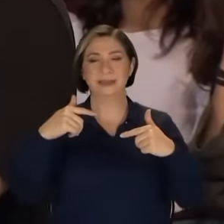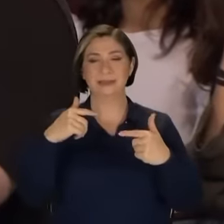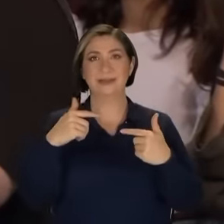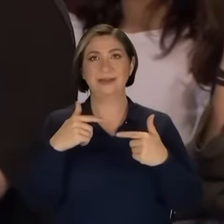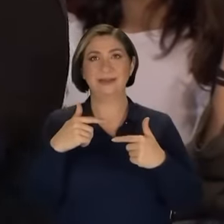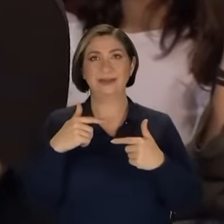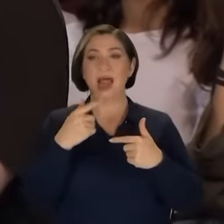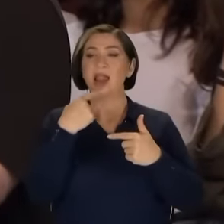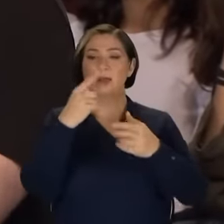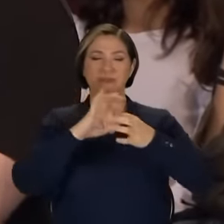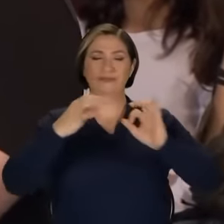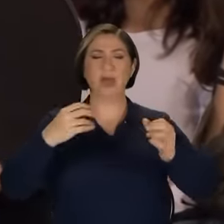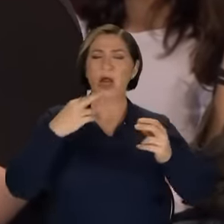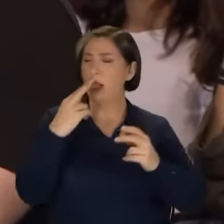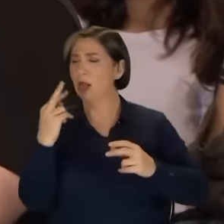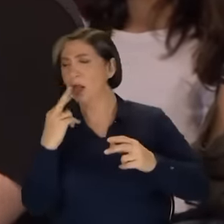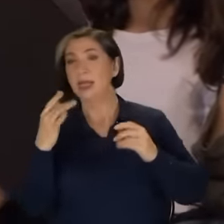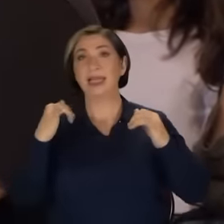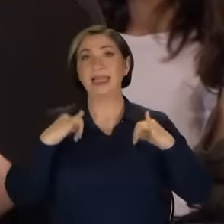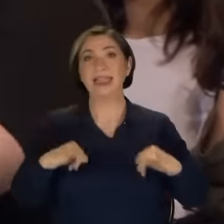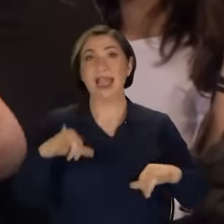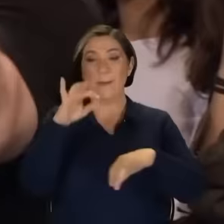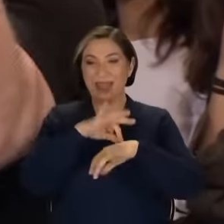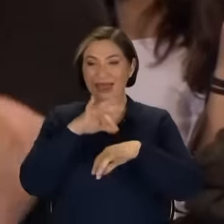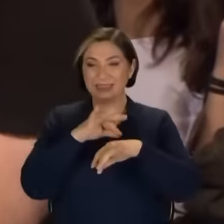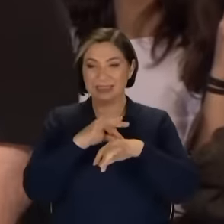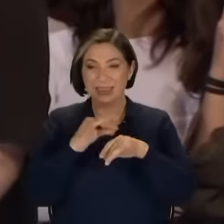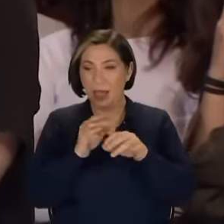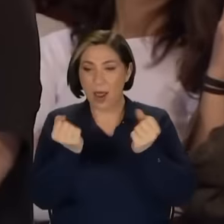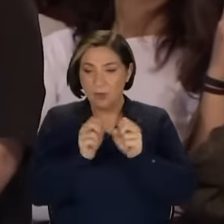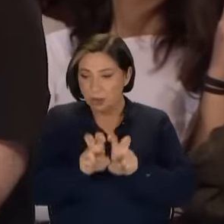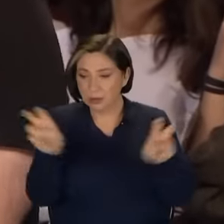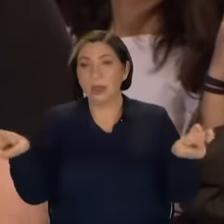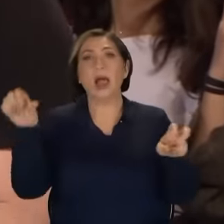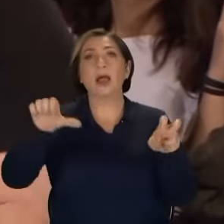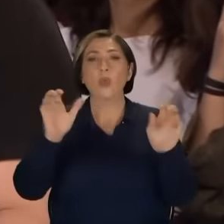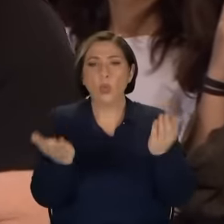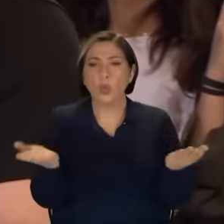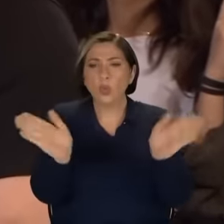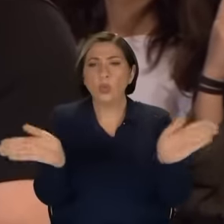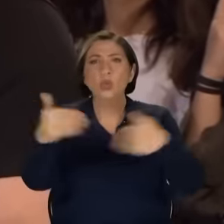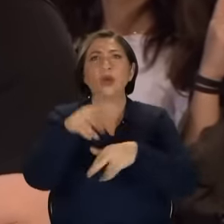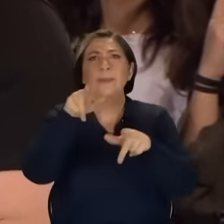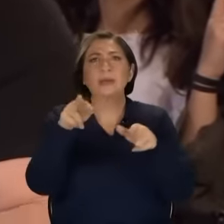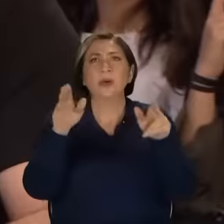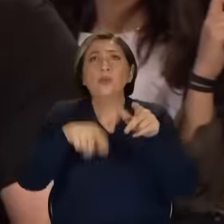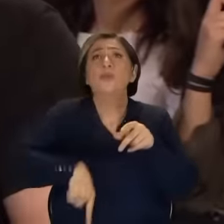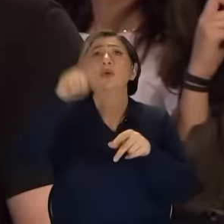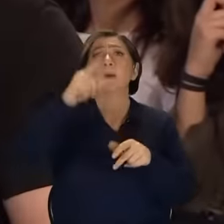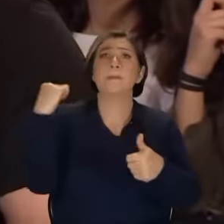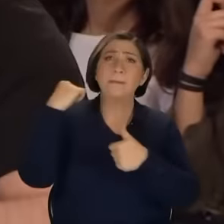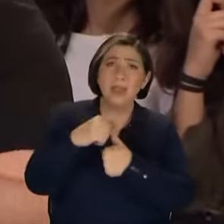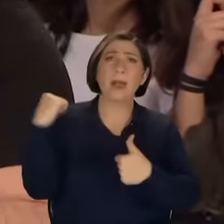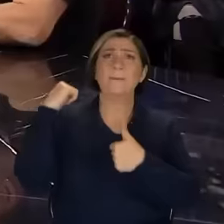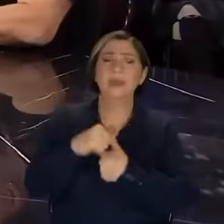Sahnelerimizi, laflarımızı söylüyoruz ama dinlenme anlarında arabadan çıkamıyoruz. Her yer kapalı. Böyle duruyoruz kutu gibi. Bütün gün boyunca. Yani defalarca